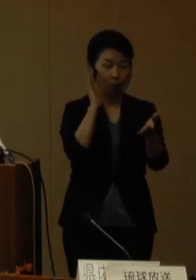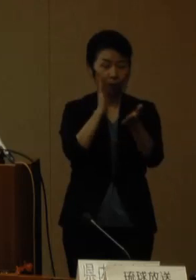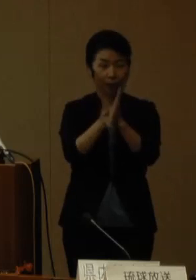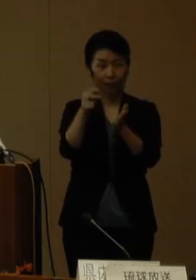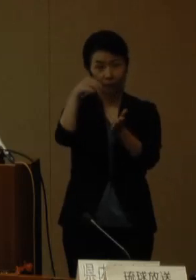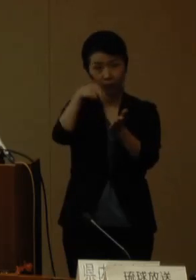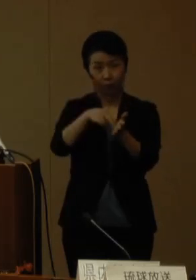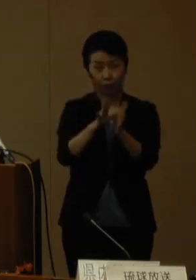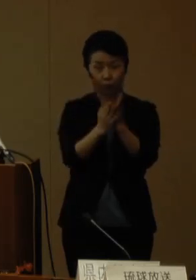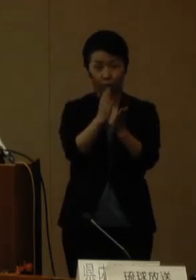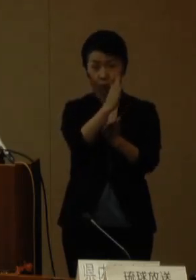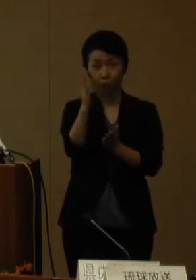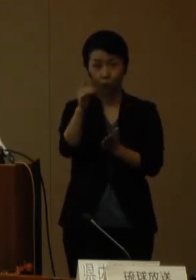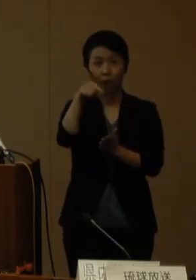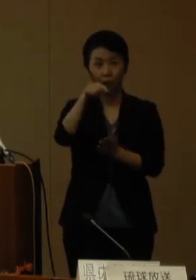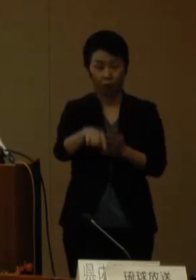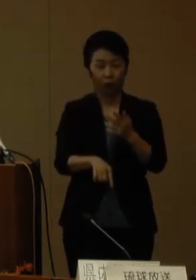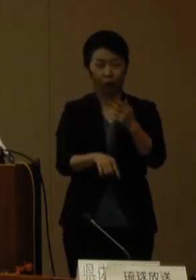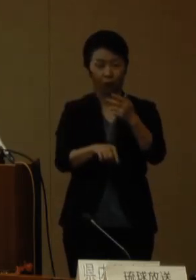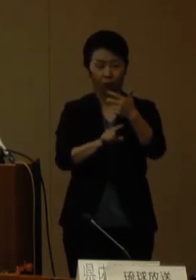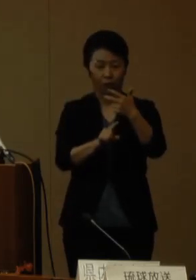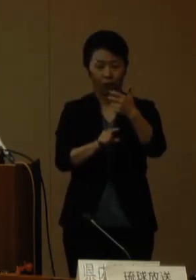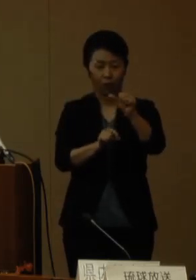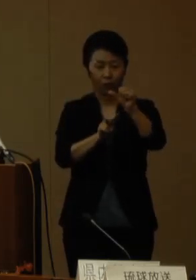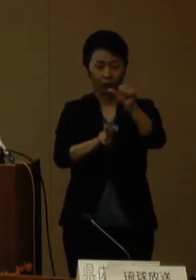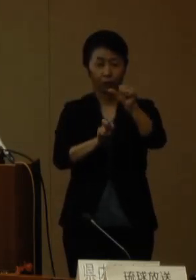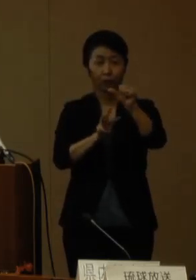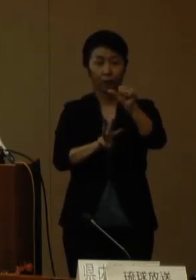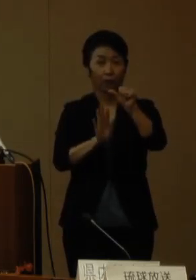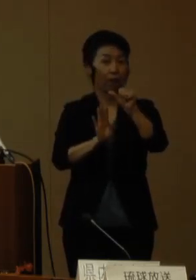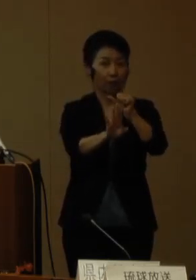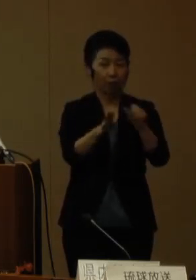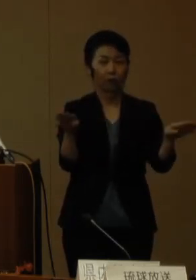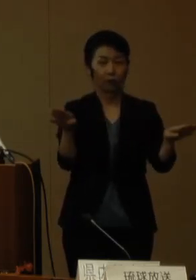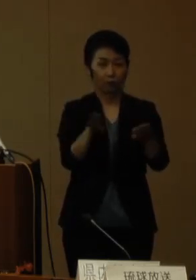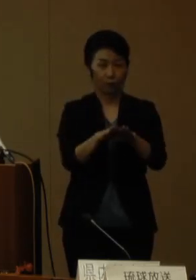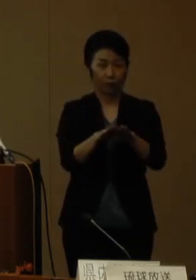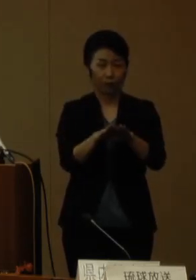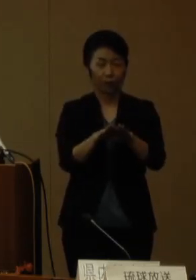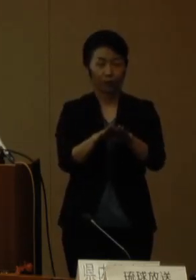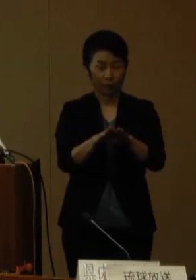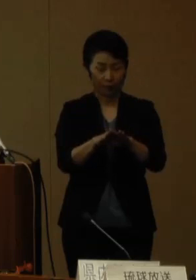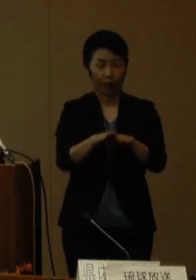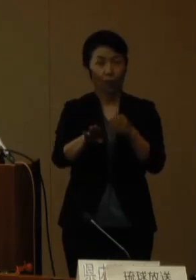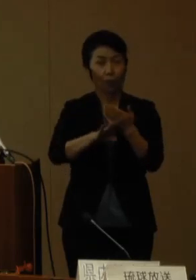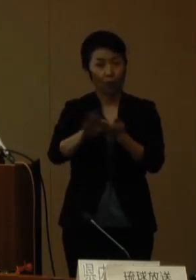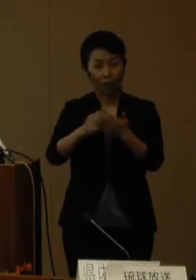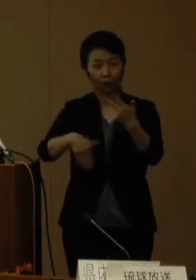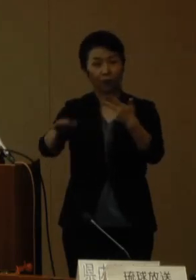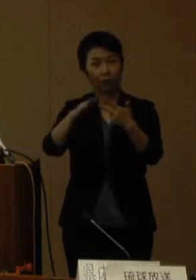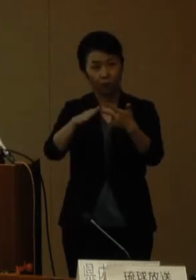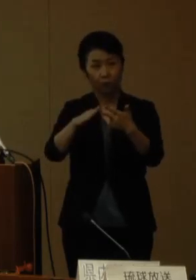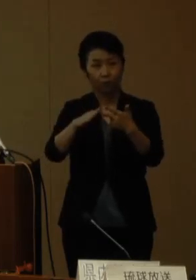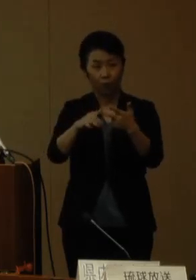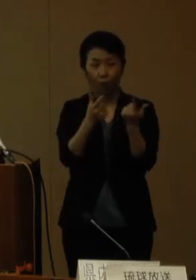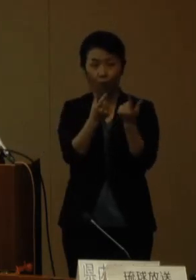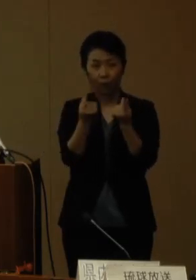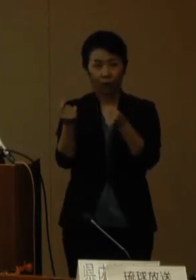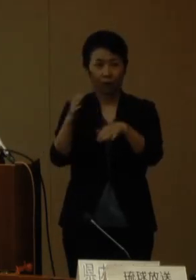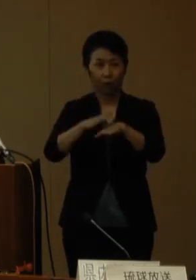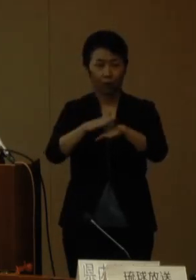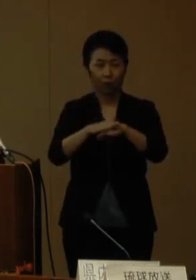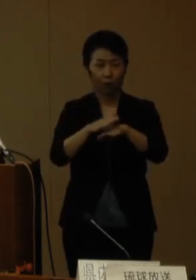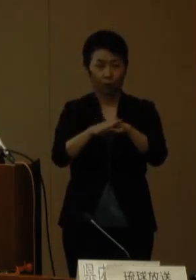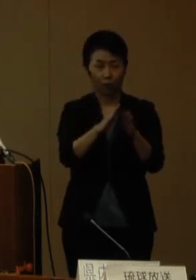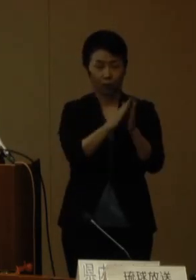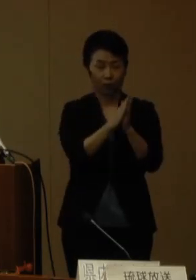23日以降休館とします。市町村立の施設についても同様の取り扱いをしていただきますよう働